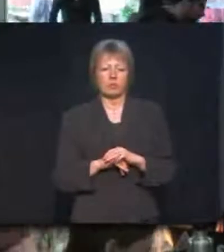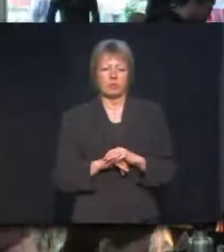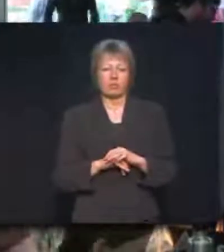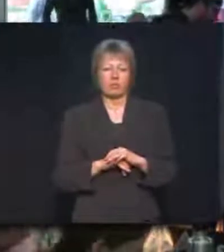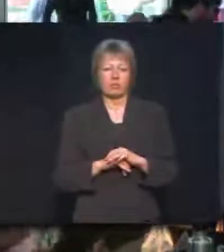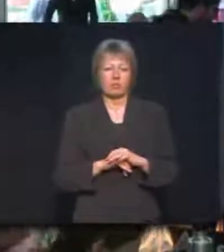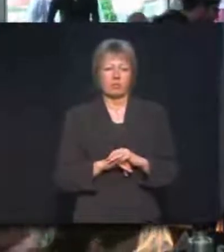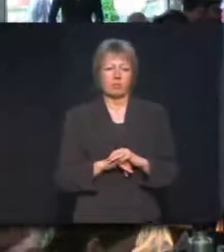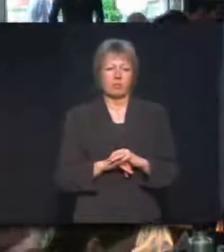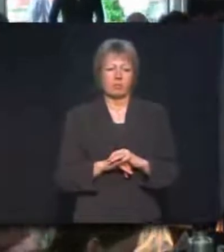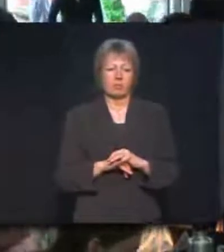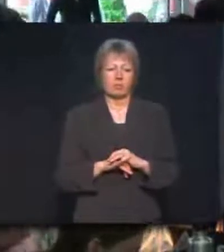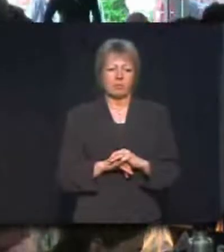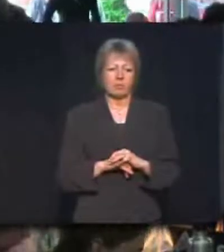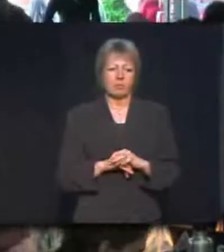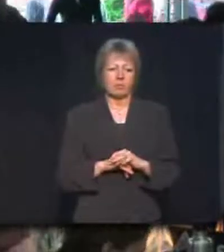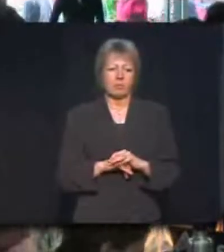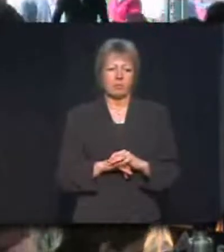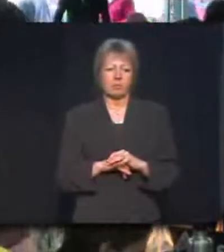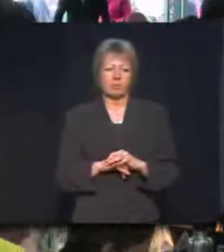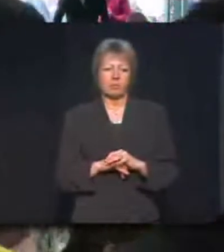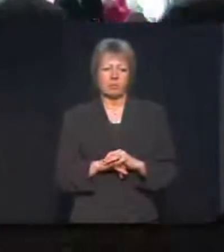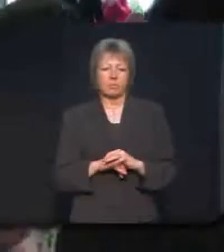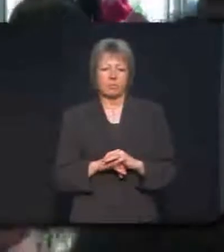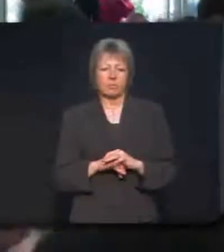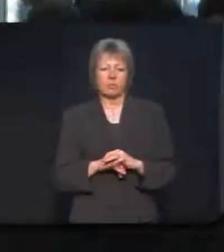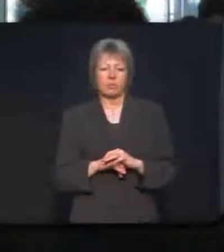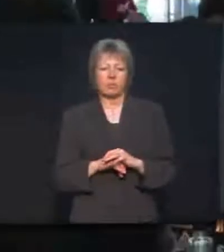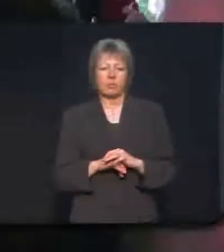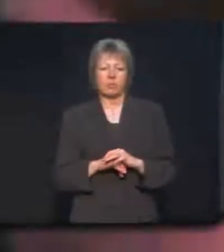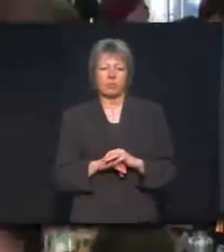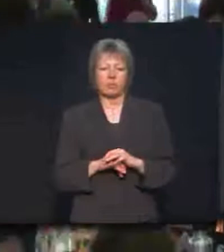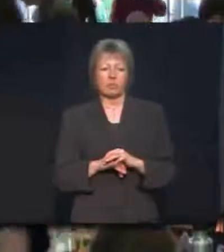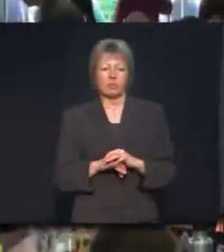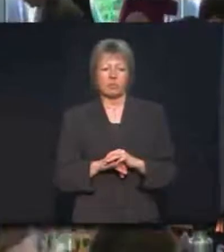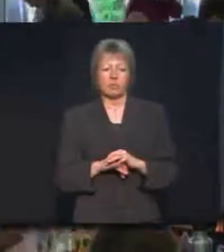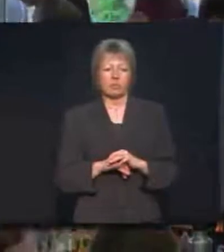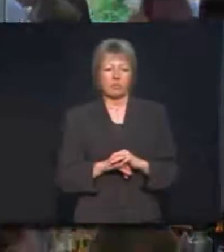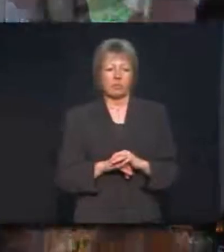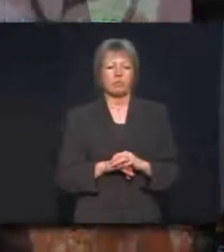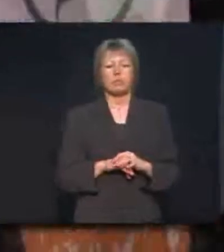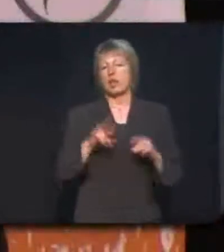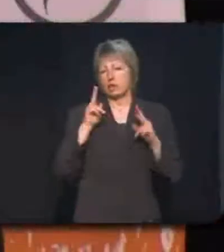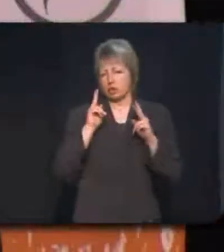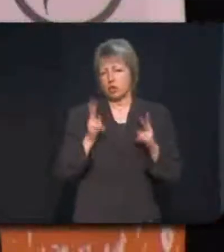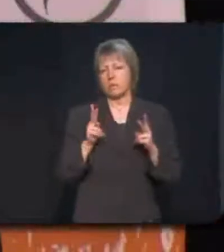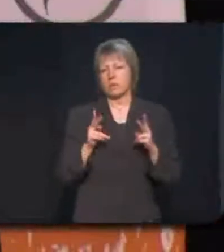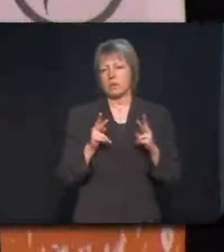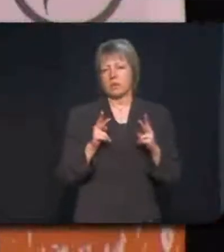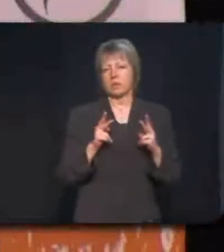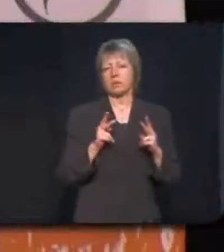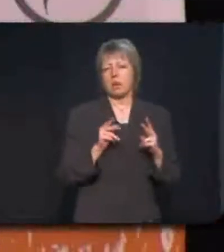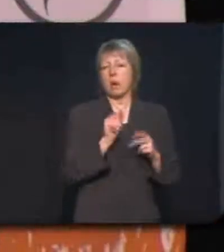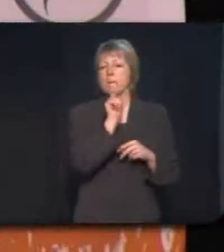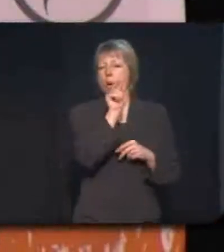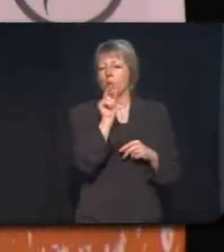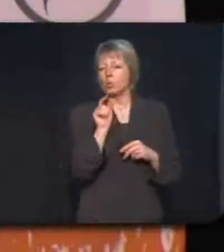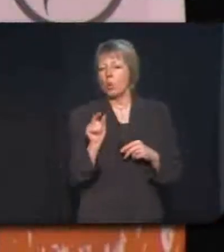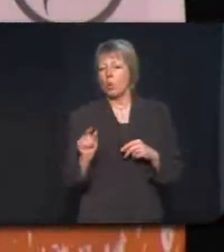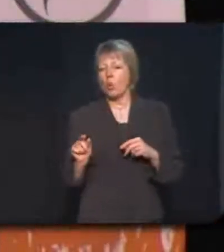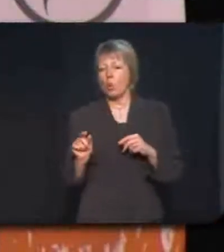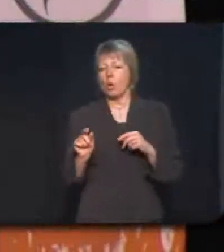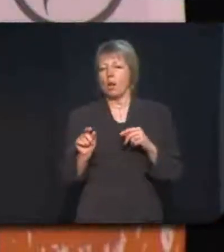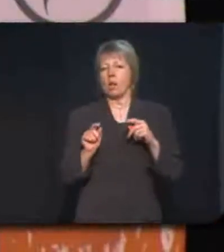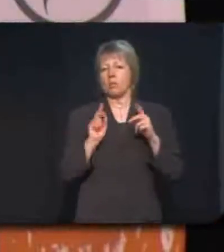also wir haben zwei doch tatsächlich sind die konkurrieren weil wenn wir Modul zwei und drei annehmen haben wir widersprüchliches im Wahlprogramm stehen wir haben bestimmt das